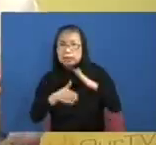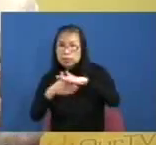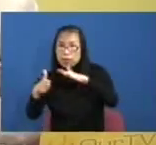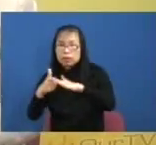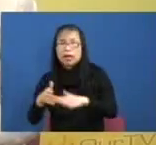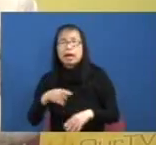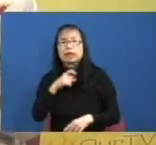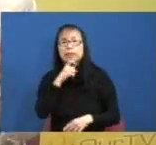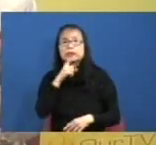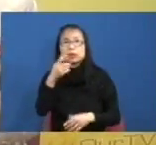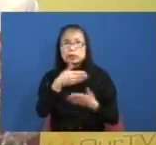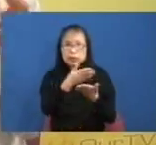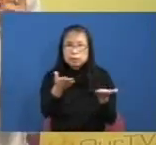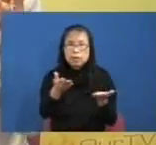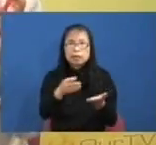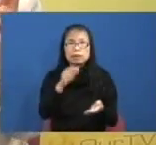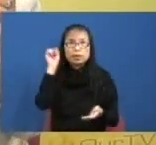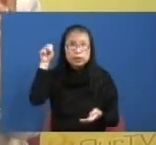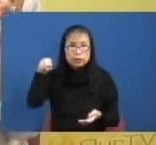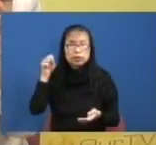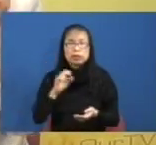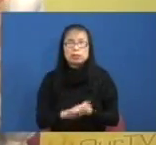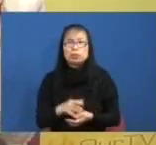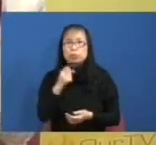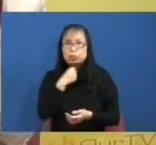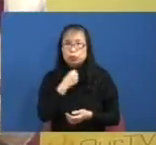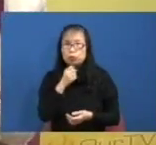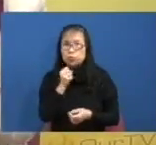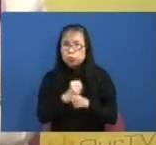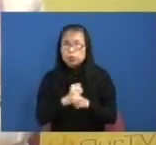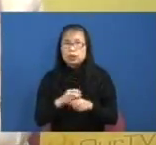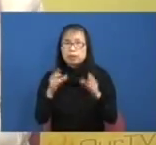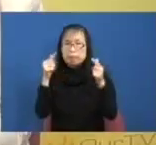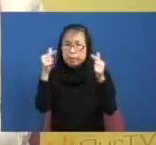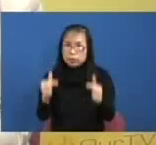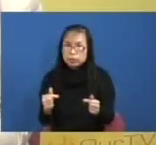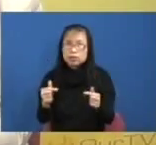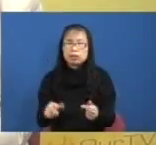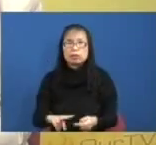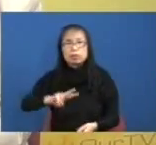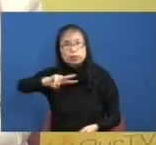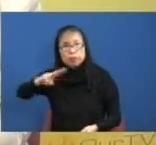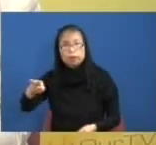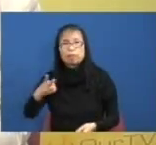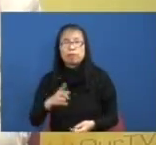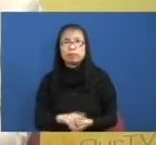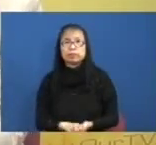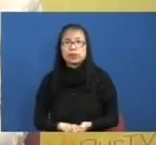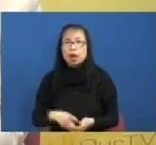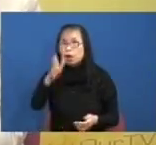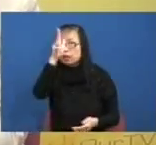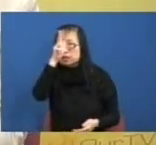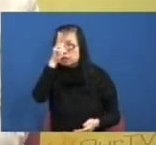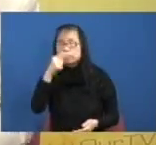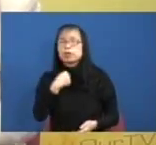有業界嘅認同啦。如果做到呢啲咁嘅標籤嘅著名食肆咧，咁調翻轉咧。可能政府又